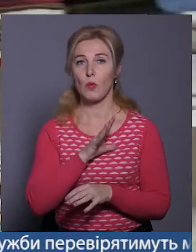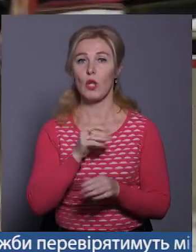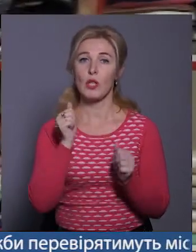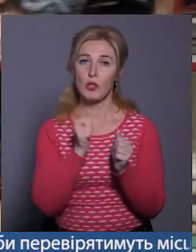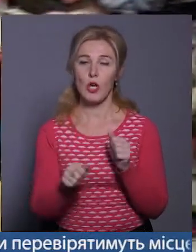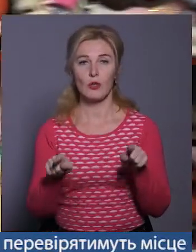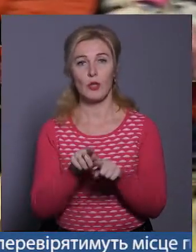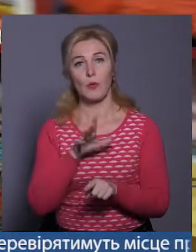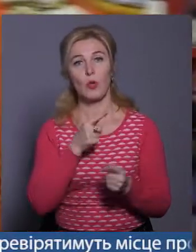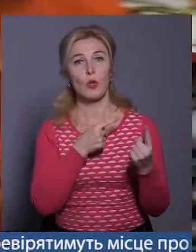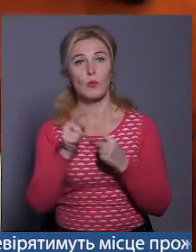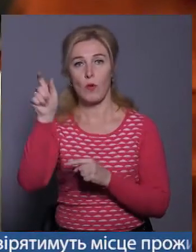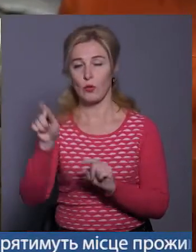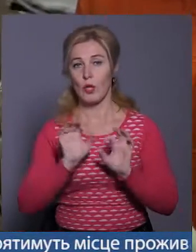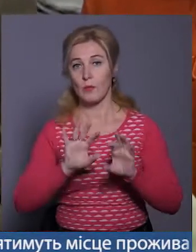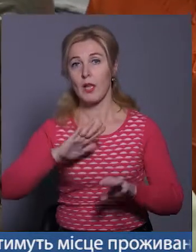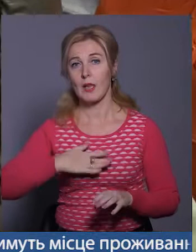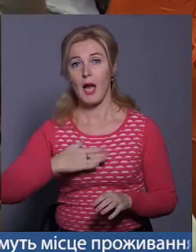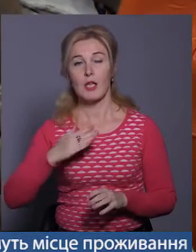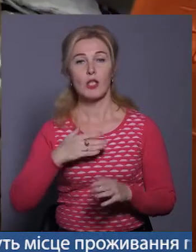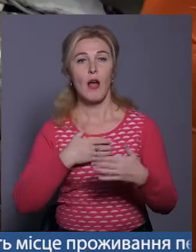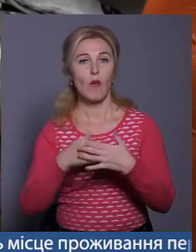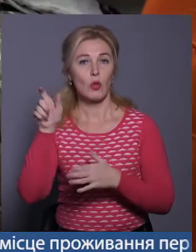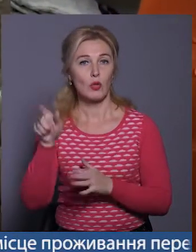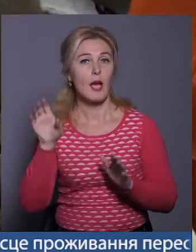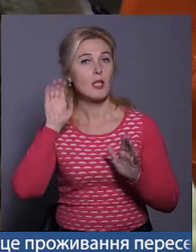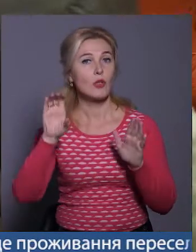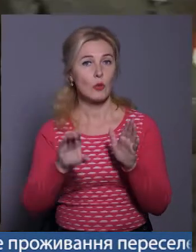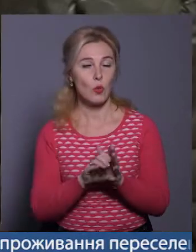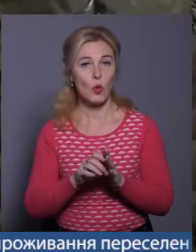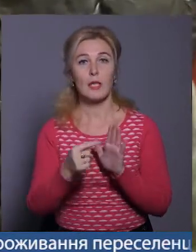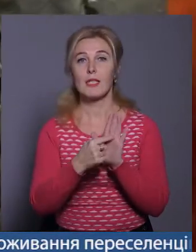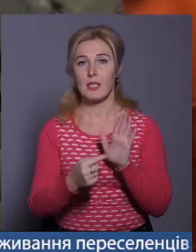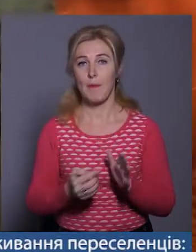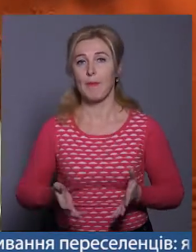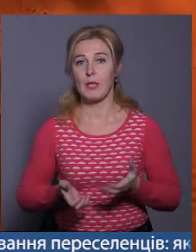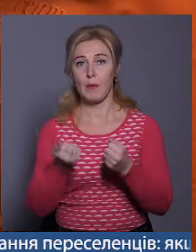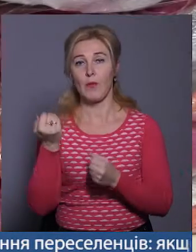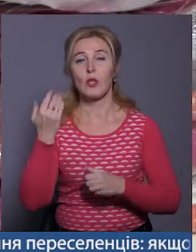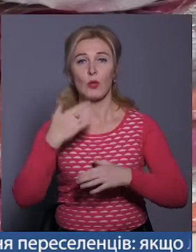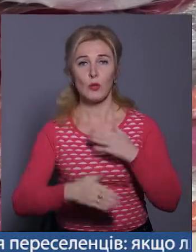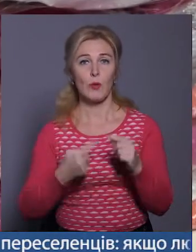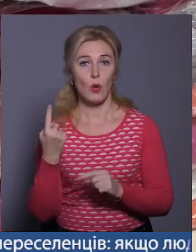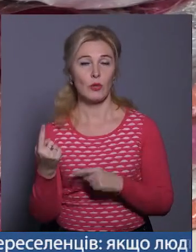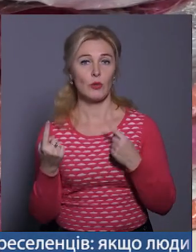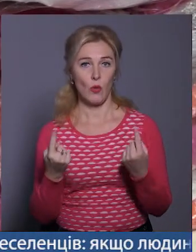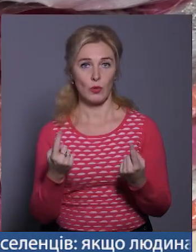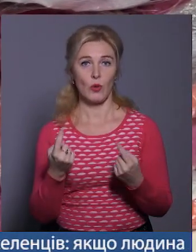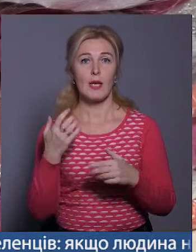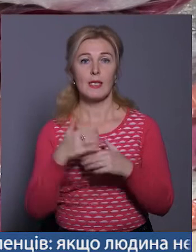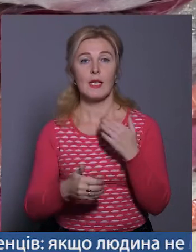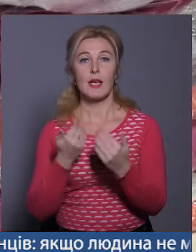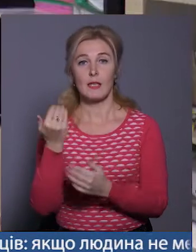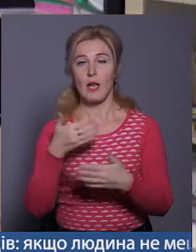такі розмови, люди розповідали, наші волонтери слухали, ділились, підтримували. І вони розуміли один одного, тому що безпосередньо навіть з тих волонтерів,